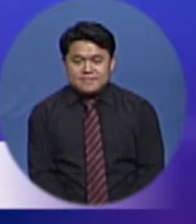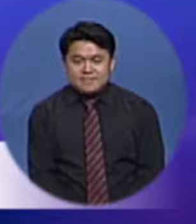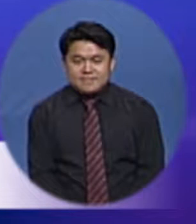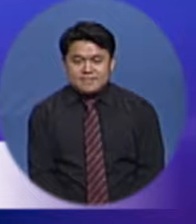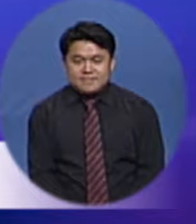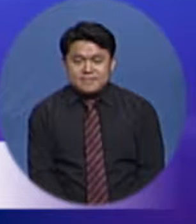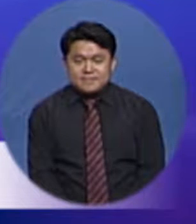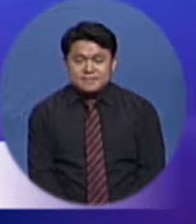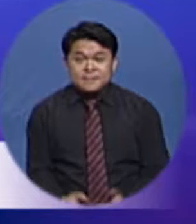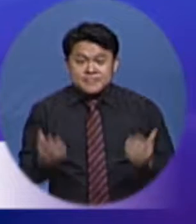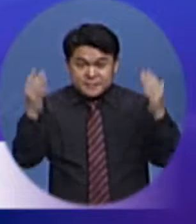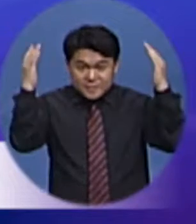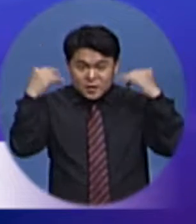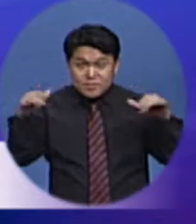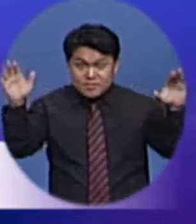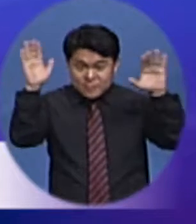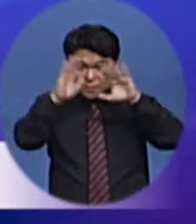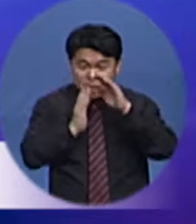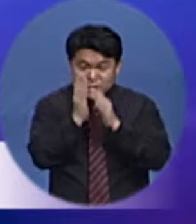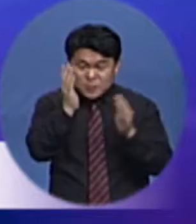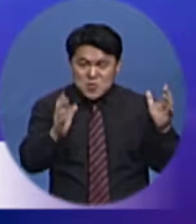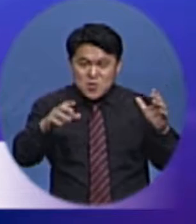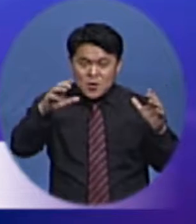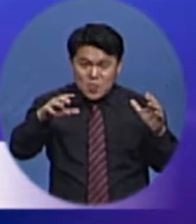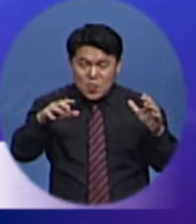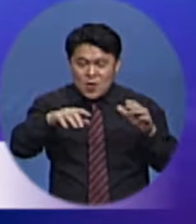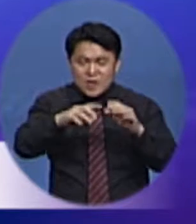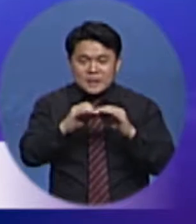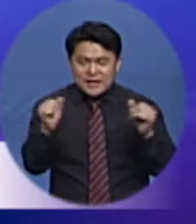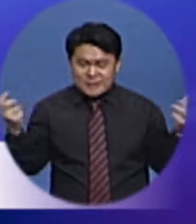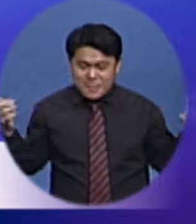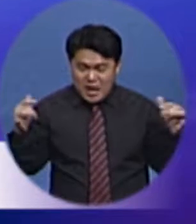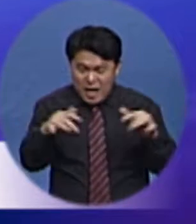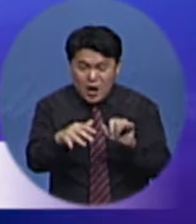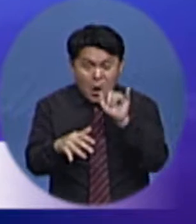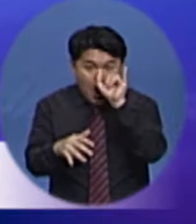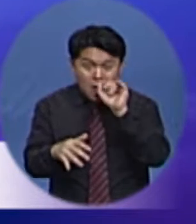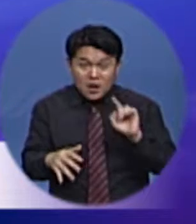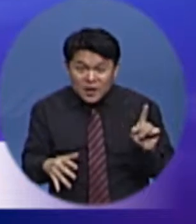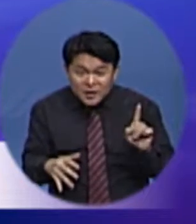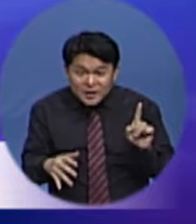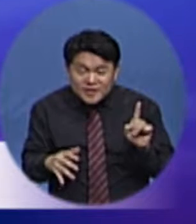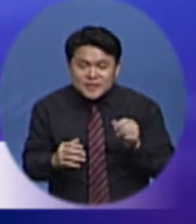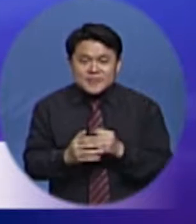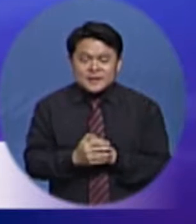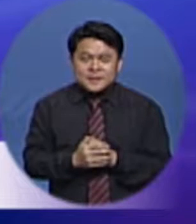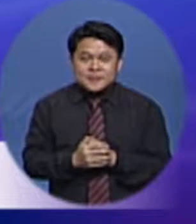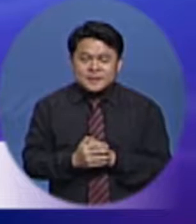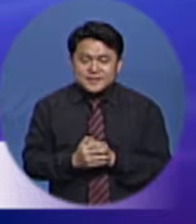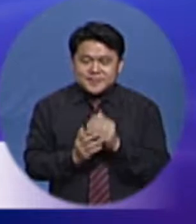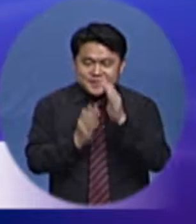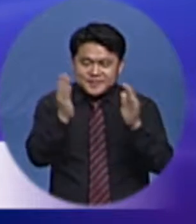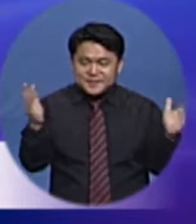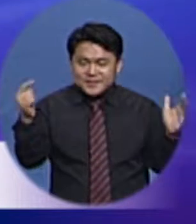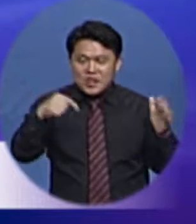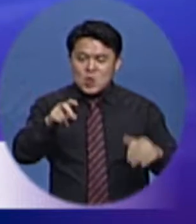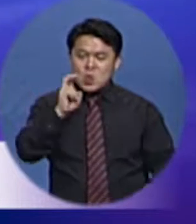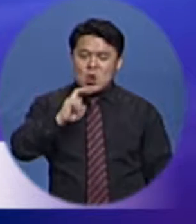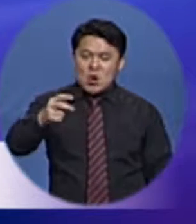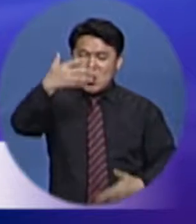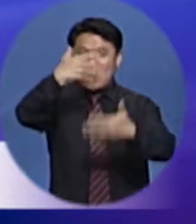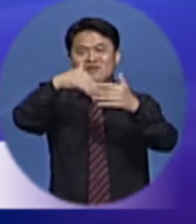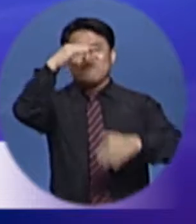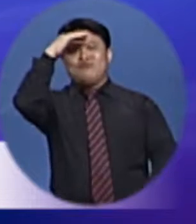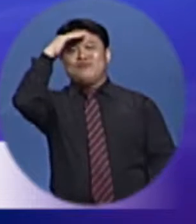한 여름밤 푸른 수목원의 잔디 위에 많은 사람들이 모였습니다. 사람들은 자연 속에서 음악과